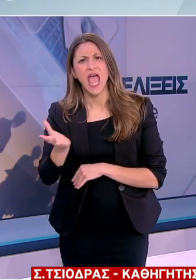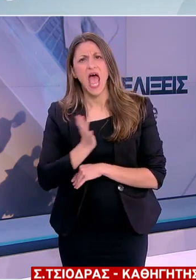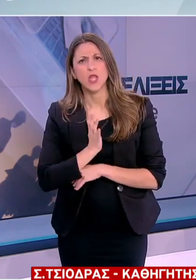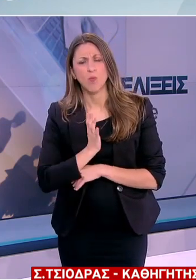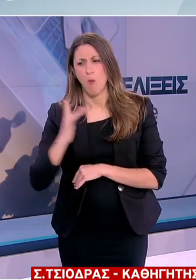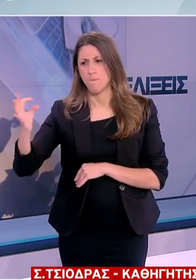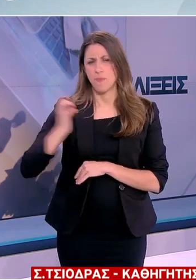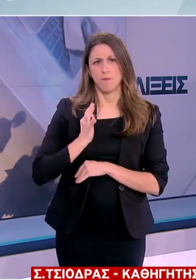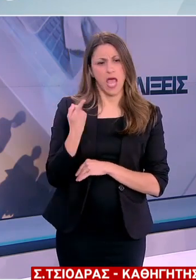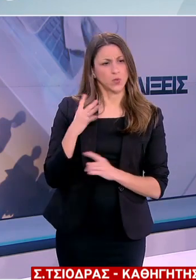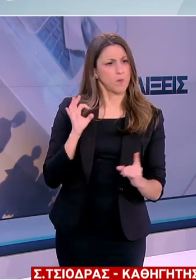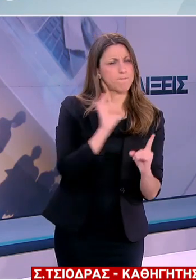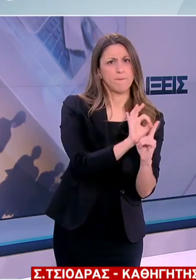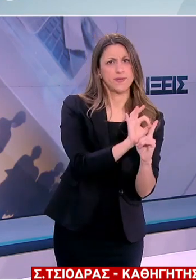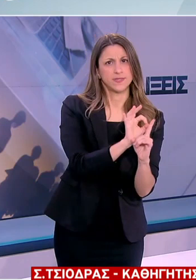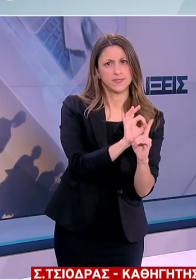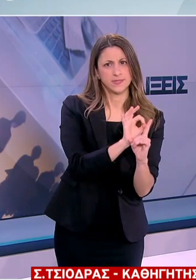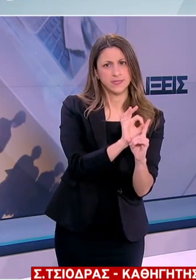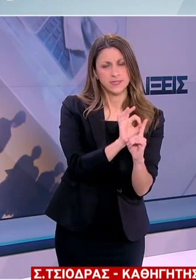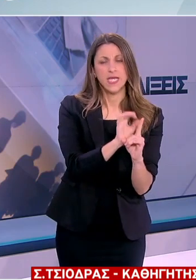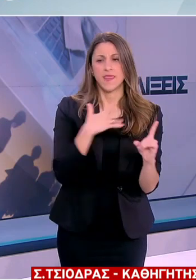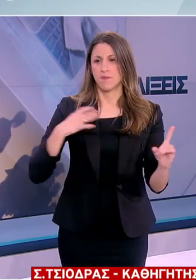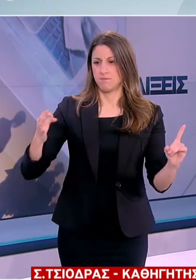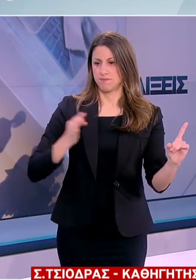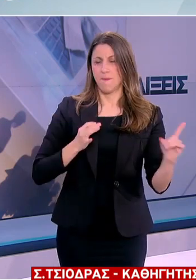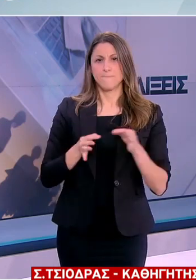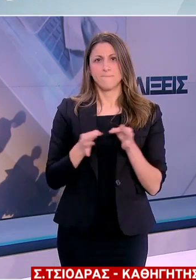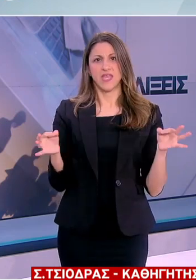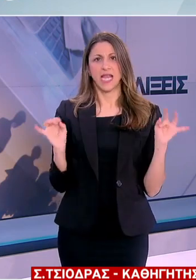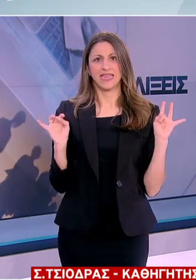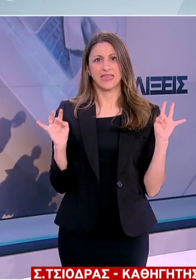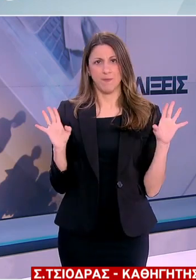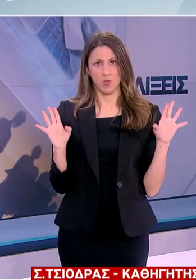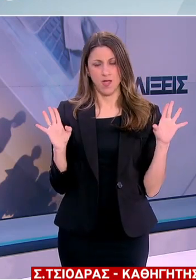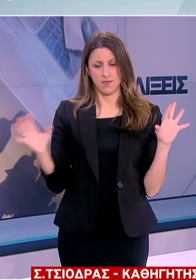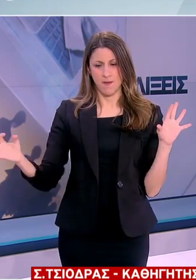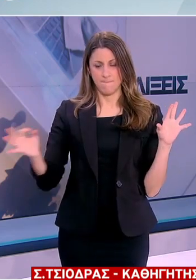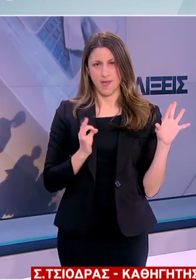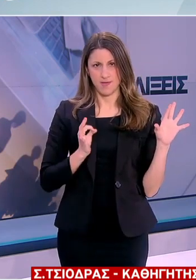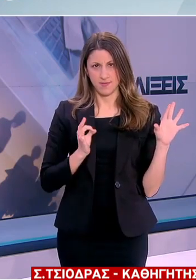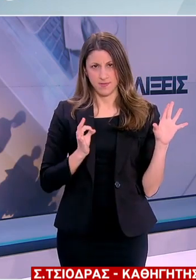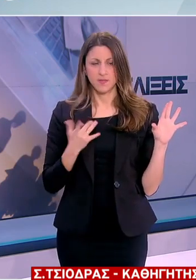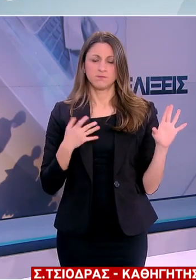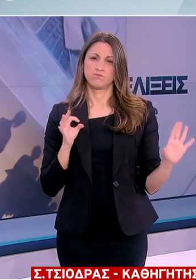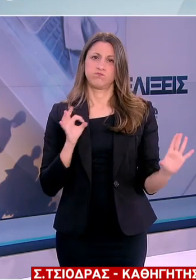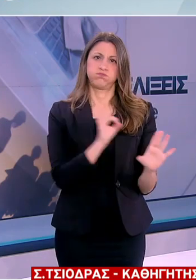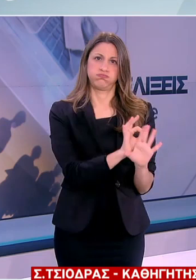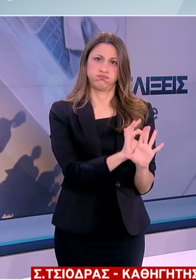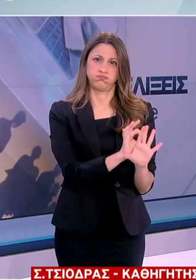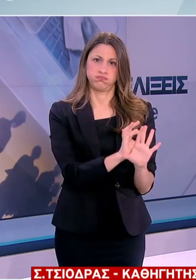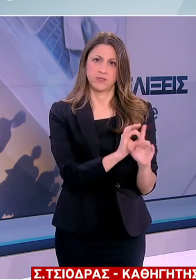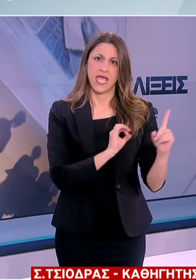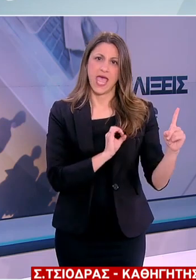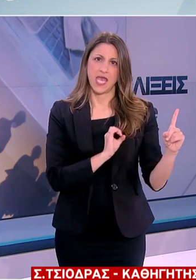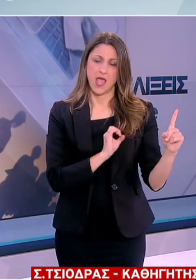έναν άνθρωπο, δηλαδή αν τον αφήσεις χωρίς μέτρα και έχει ένα ρόμι δεν πάνω από το 2, θα κολλήσει ο ένας